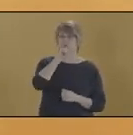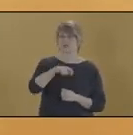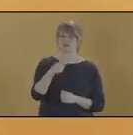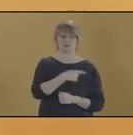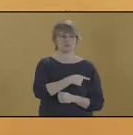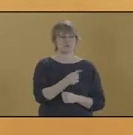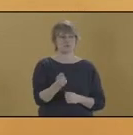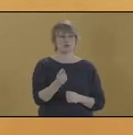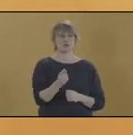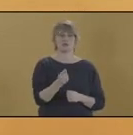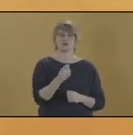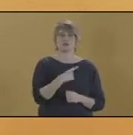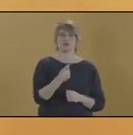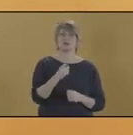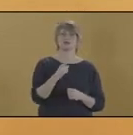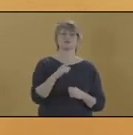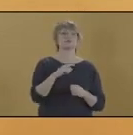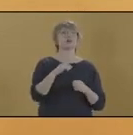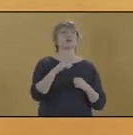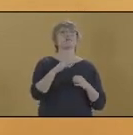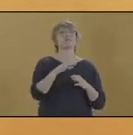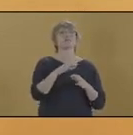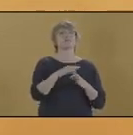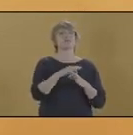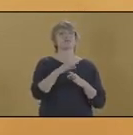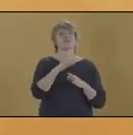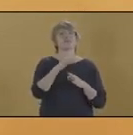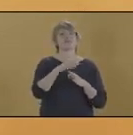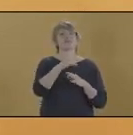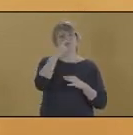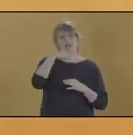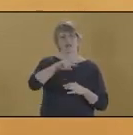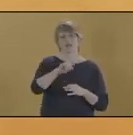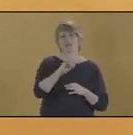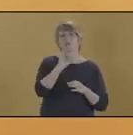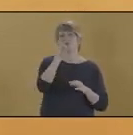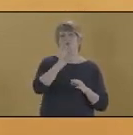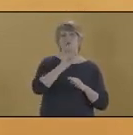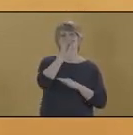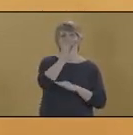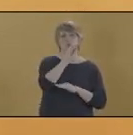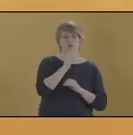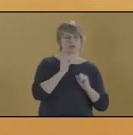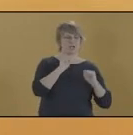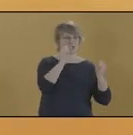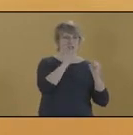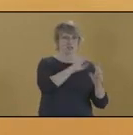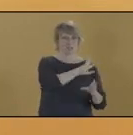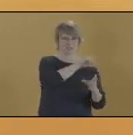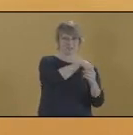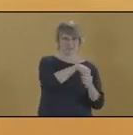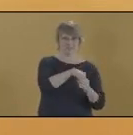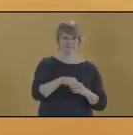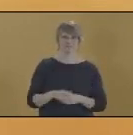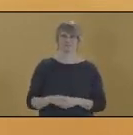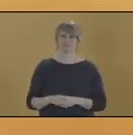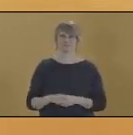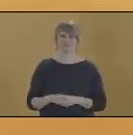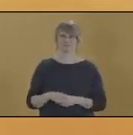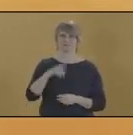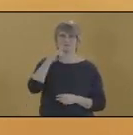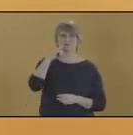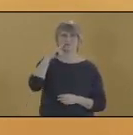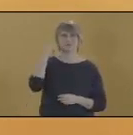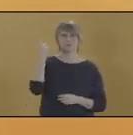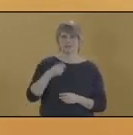sich bei Fridays for Futures beispielsweise engagieren. Bei dem Krieg in der Ukraine können wir ganz klar